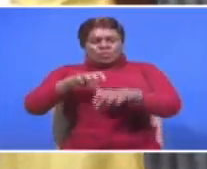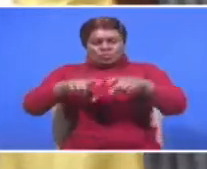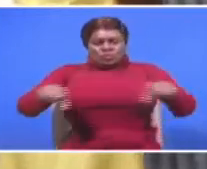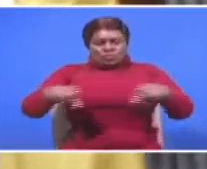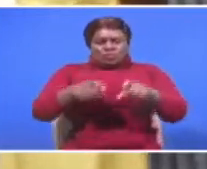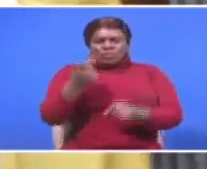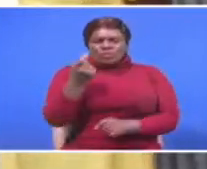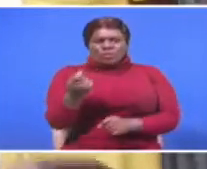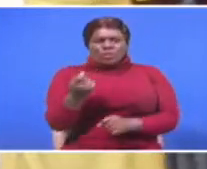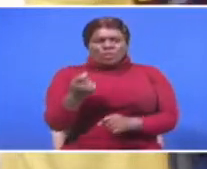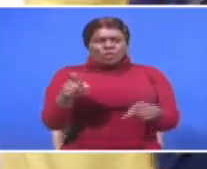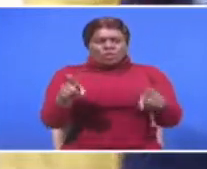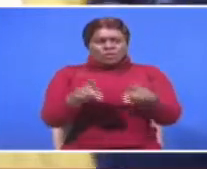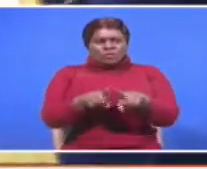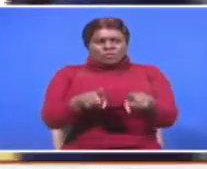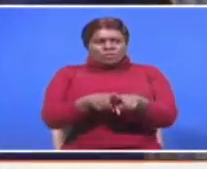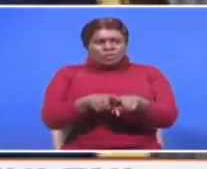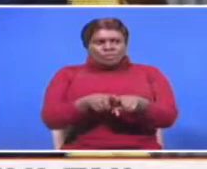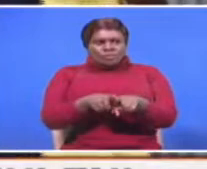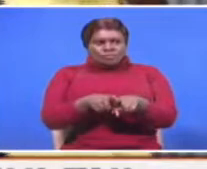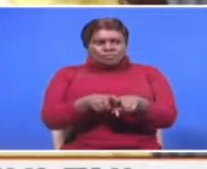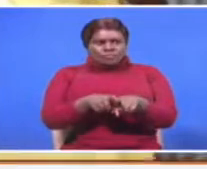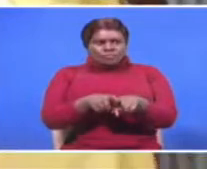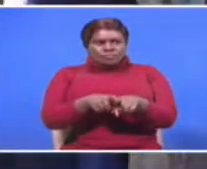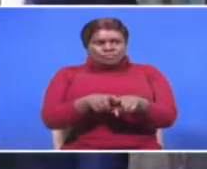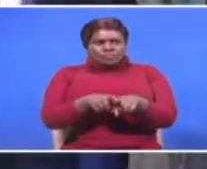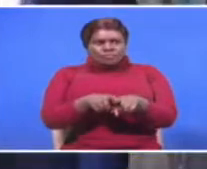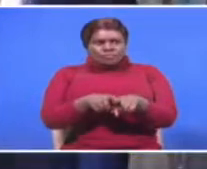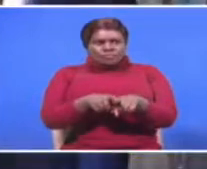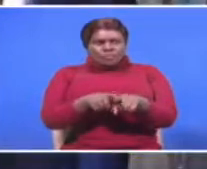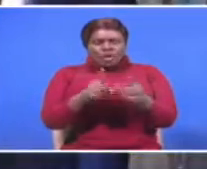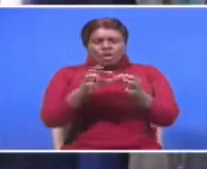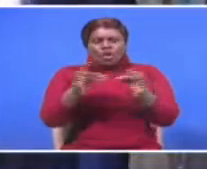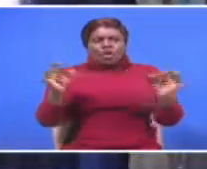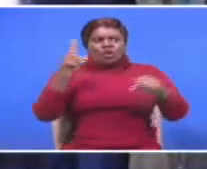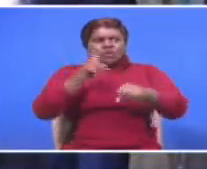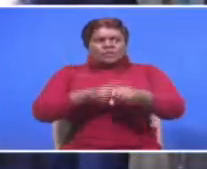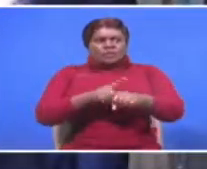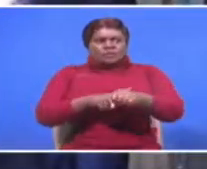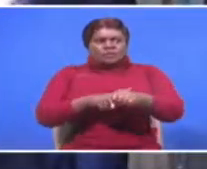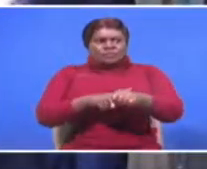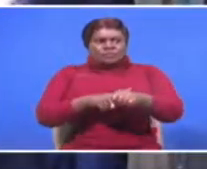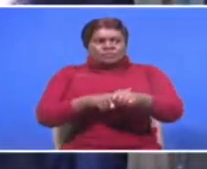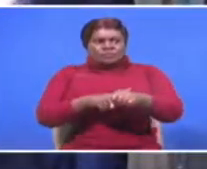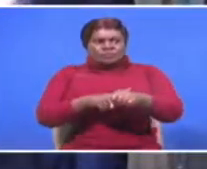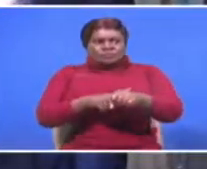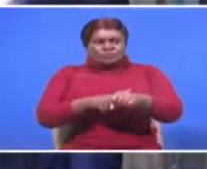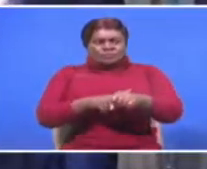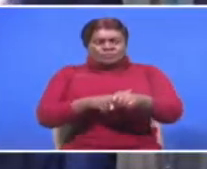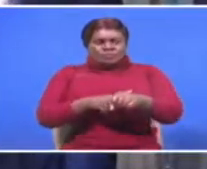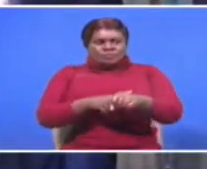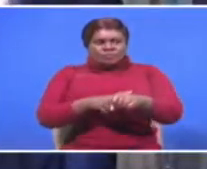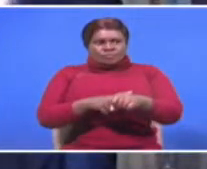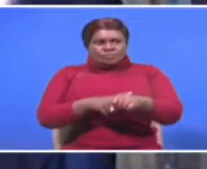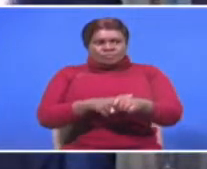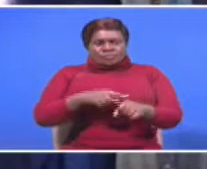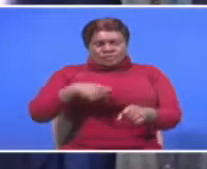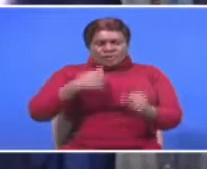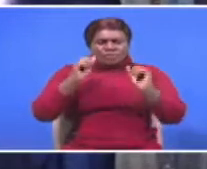sana na inadumu masaa mengi. Between Every Child Counts and KMAP,